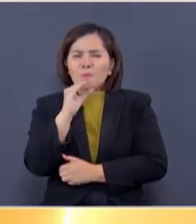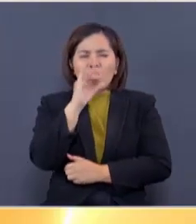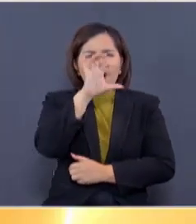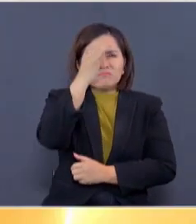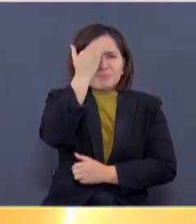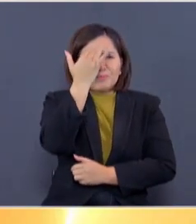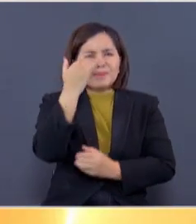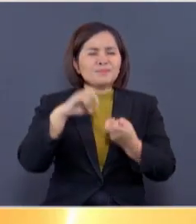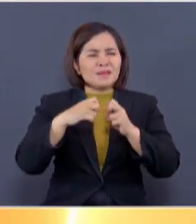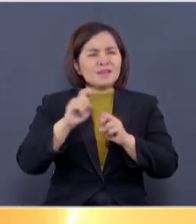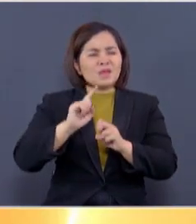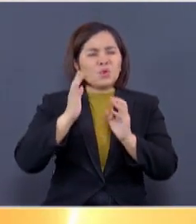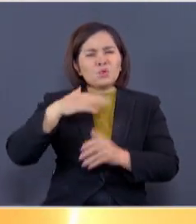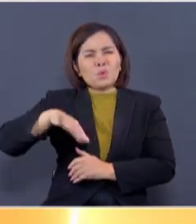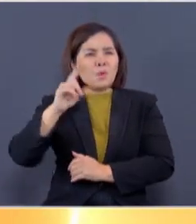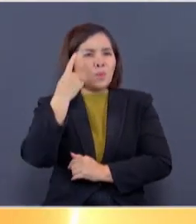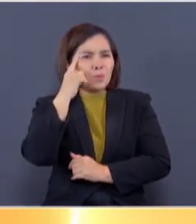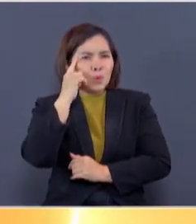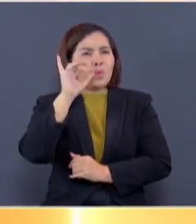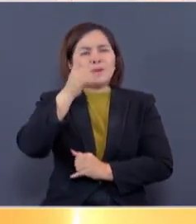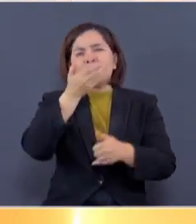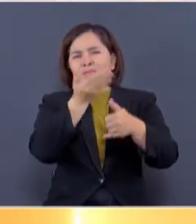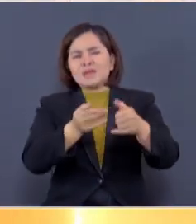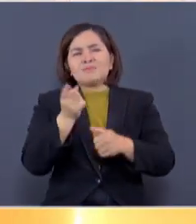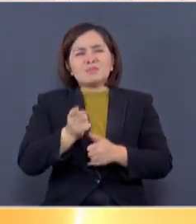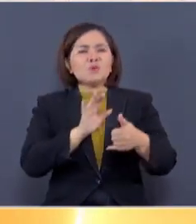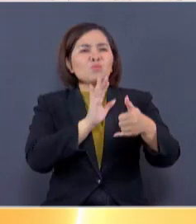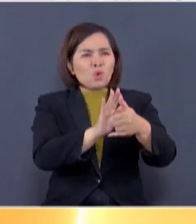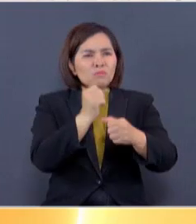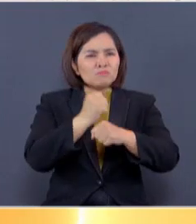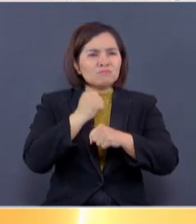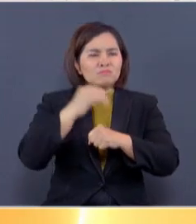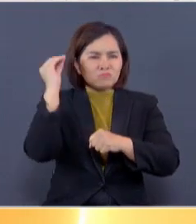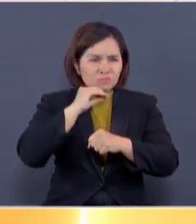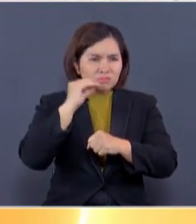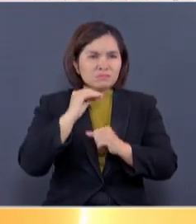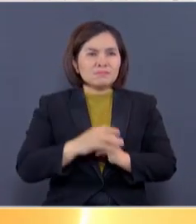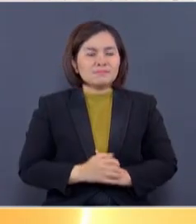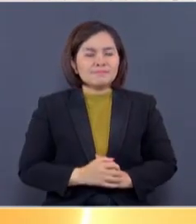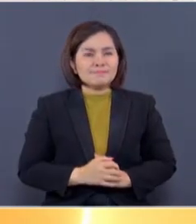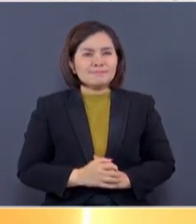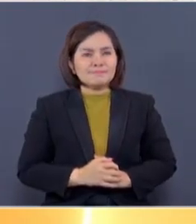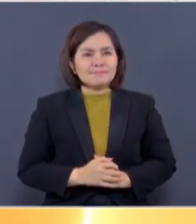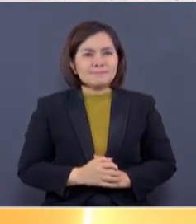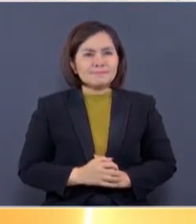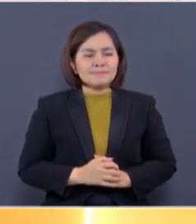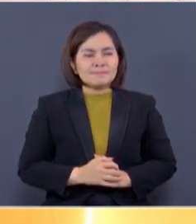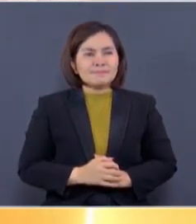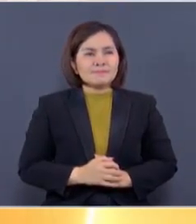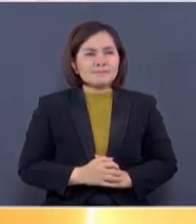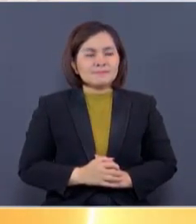ไรขึ้นไม่มีใครรู้ค่ะแต่อาจจะเป็นพฤติกรรมเดิมที่เคยก่อเหตุลักษณะนี้มาแล้วหลายครั้ง